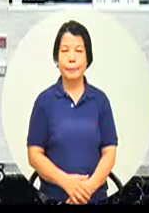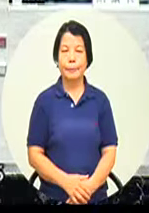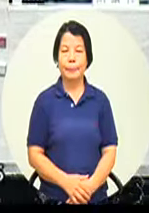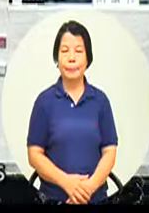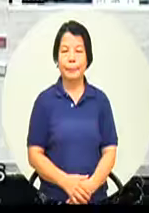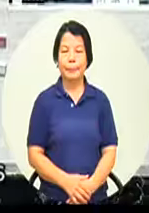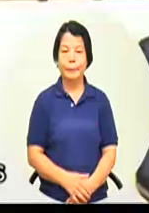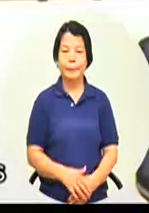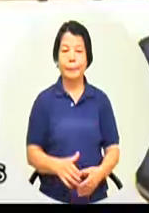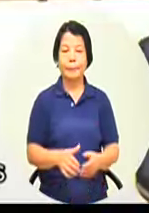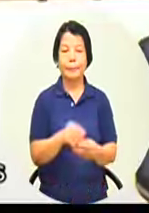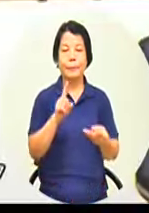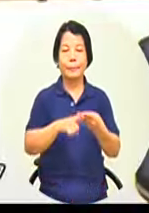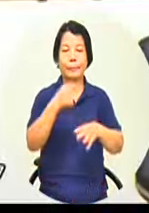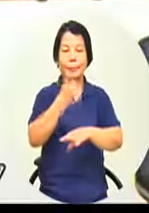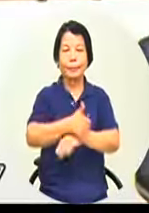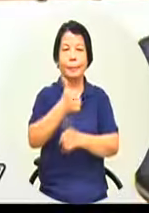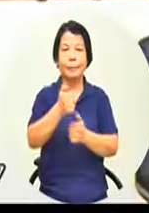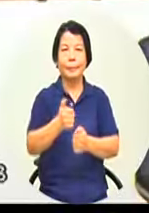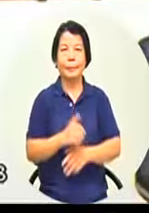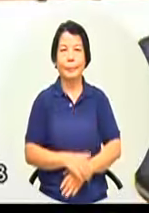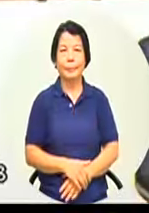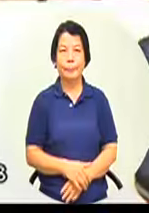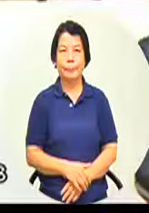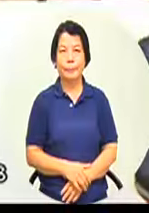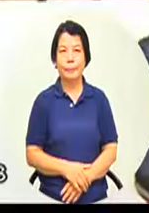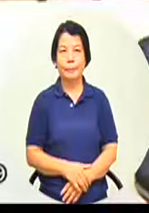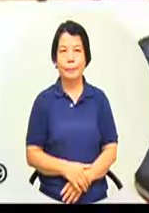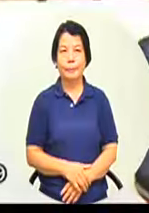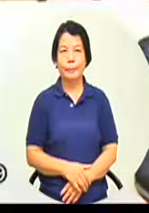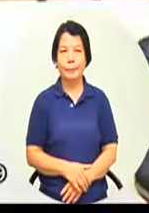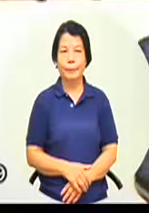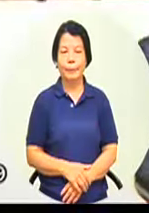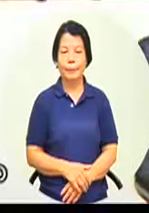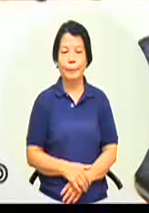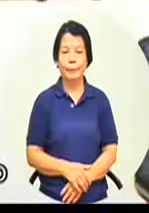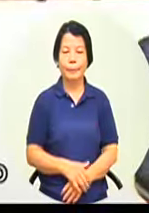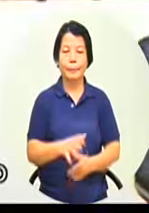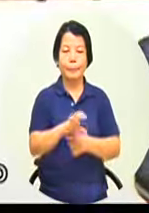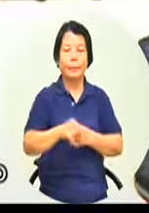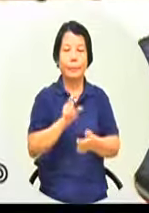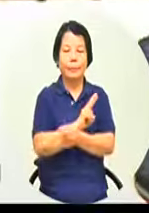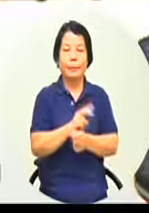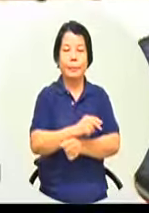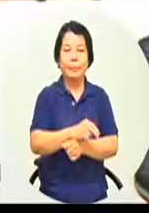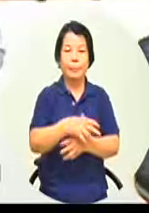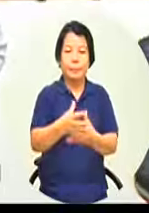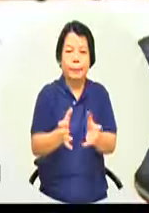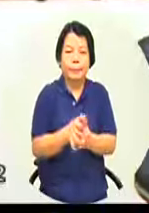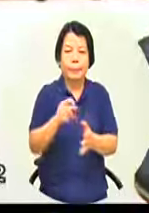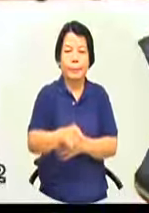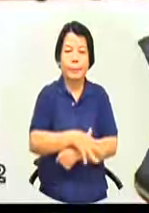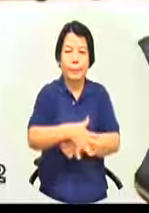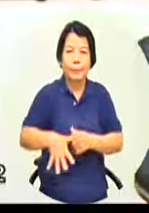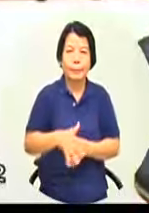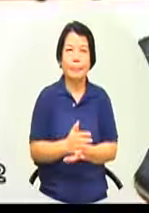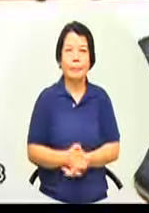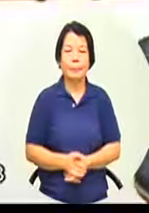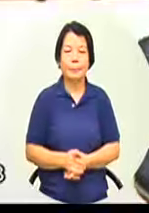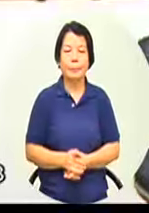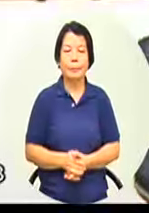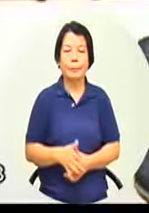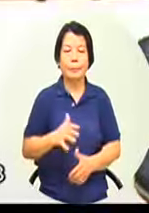谢谢主席哈，这个我们农林部门哈，各位这个主